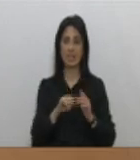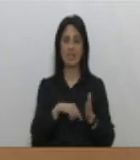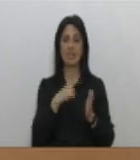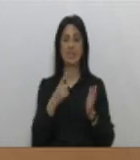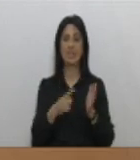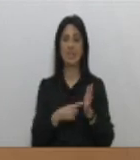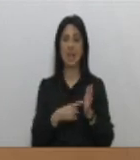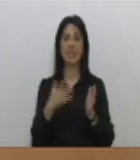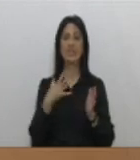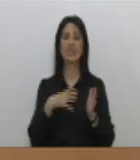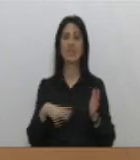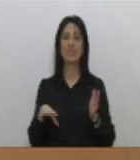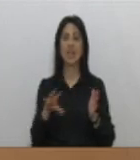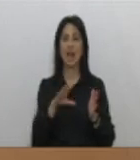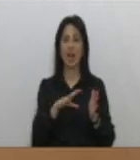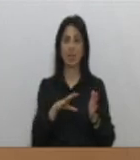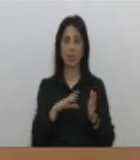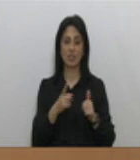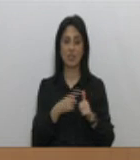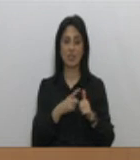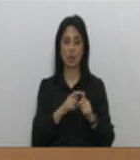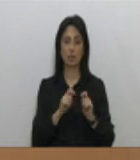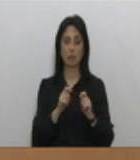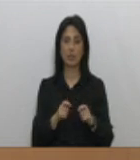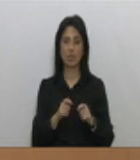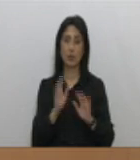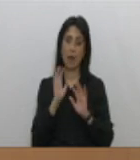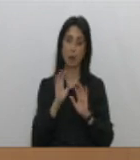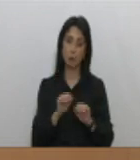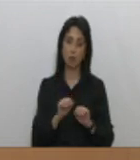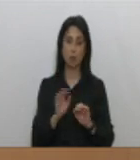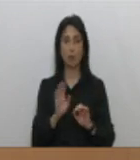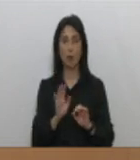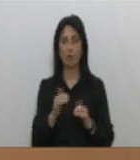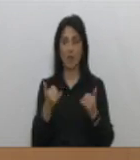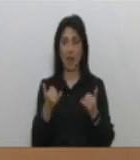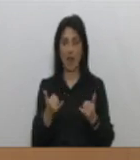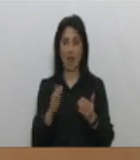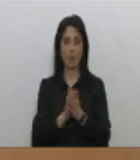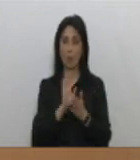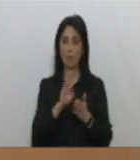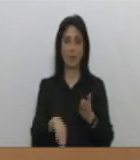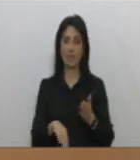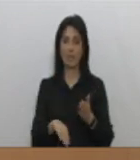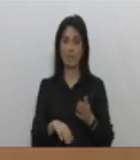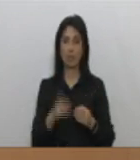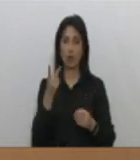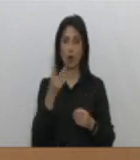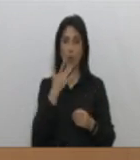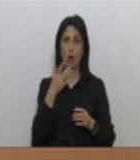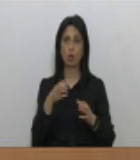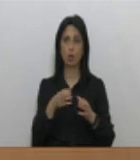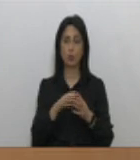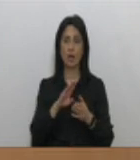sakitxze rom sakartvelos statusis minichebas ucheren tu ara mkhars akhla da upirobot ori politikuli